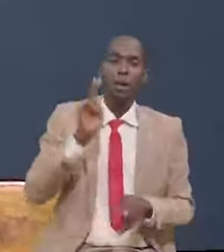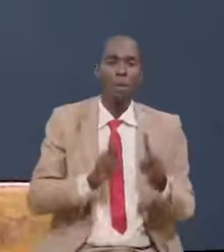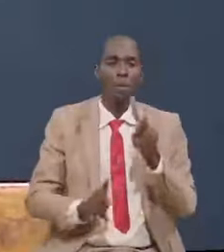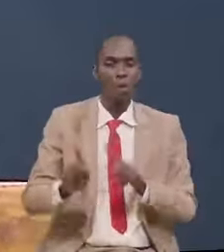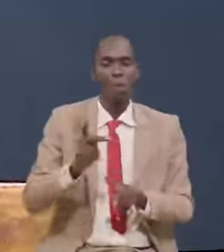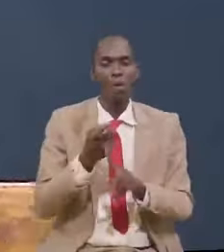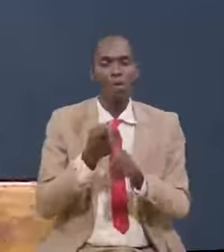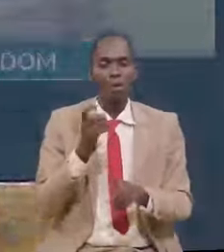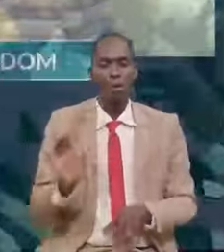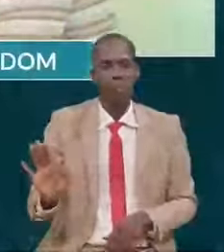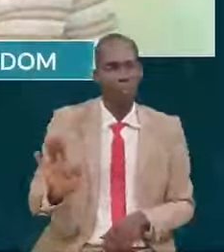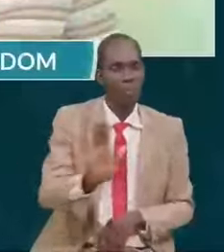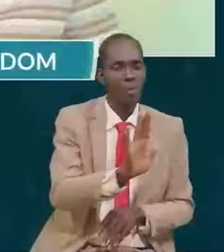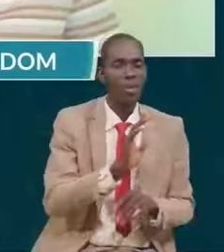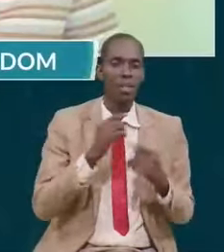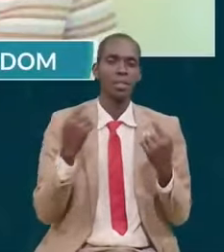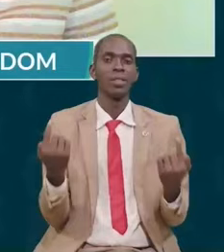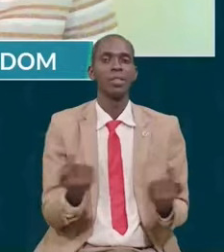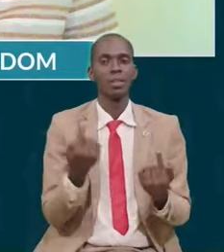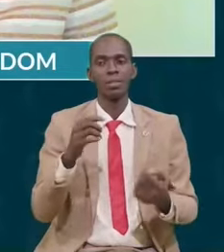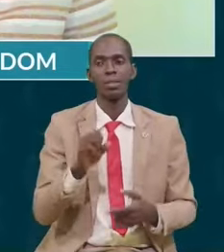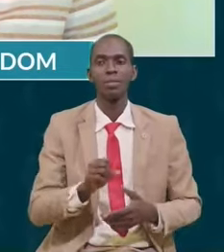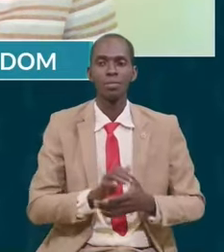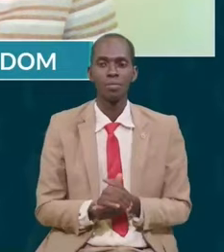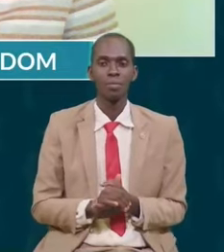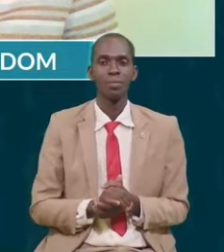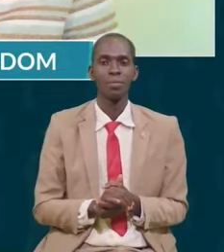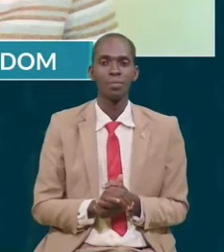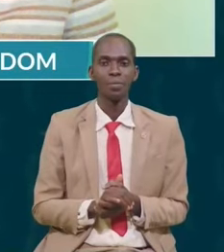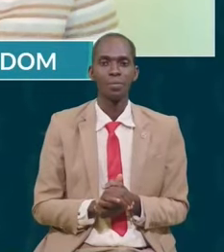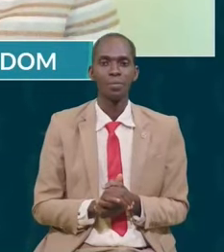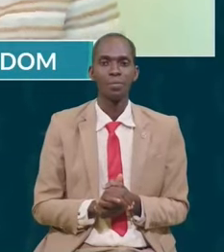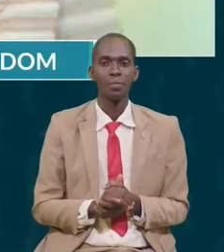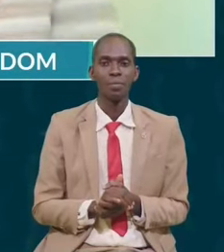C'est lui qui sauvera son peuple de ses péchés.